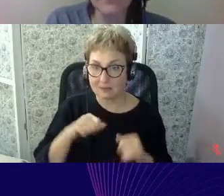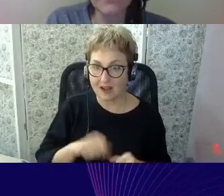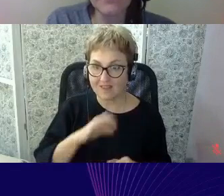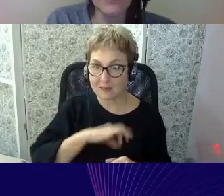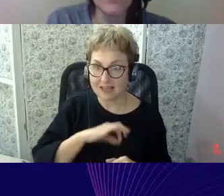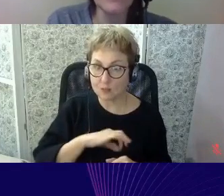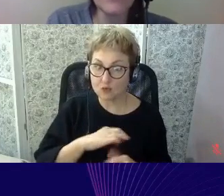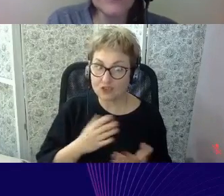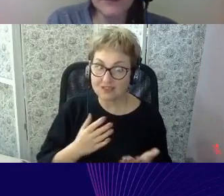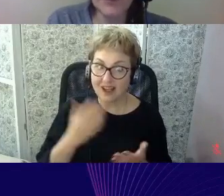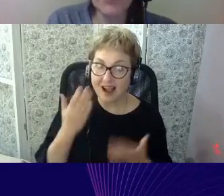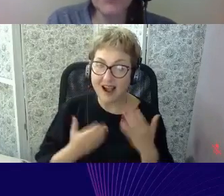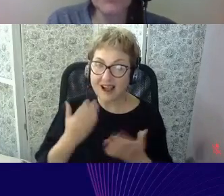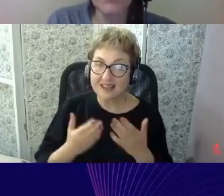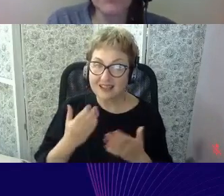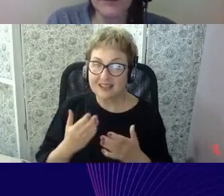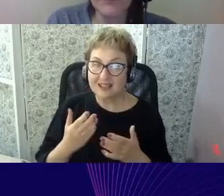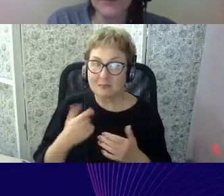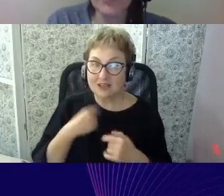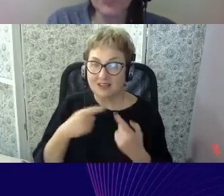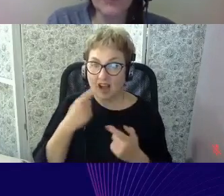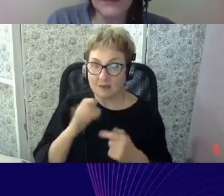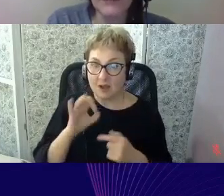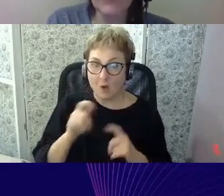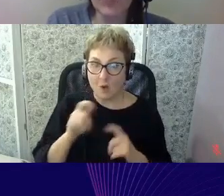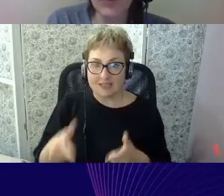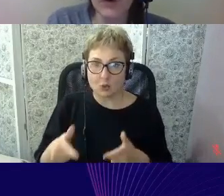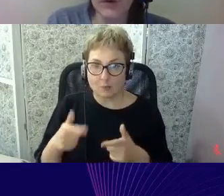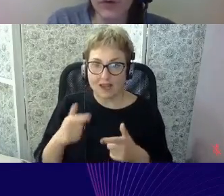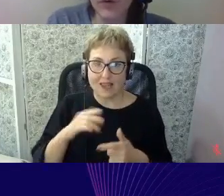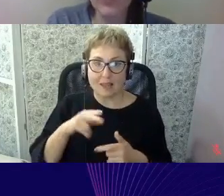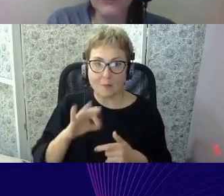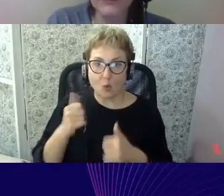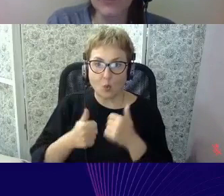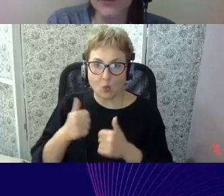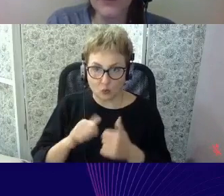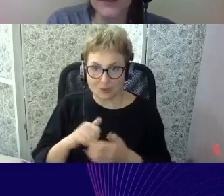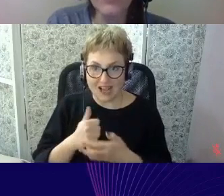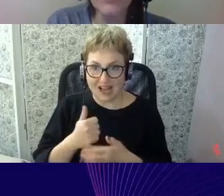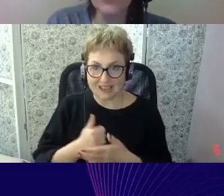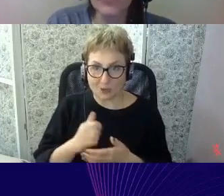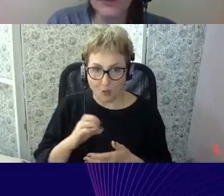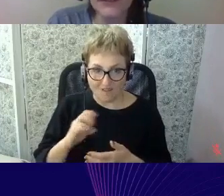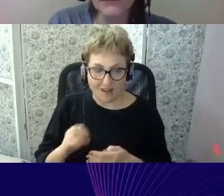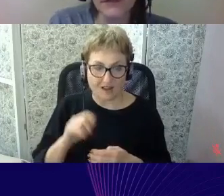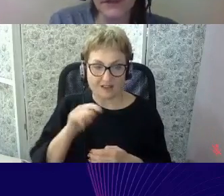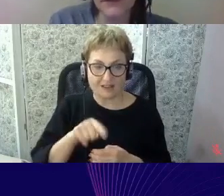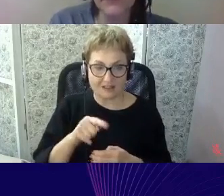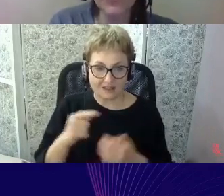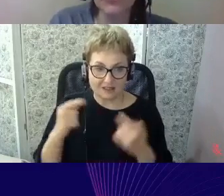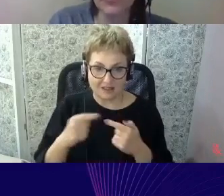преимущество. Если, например, мы говорим о поступлении по конкурсной основе, да, то